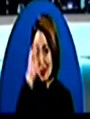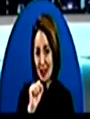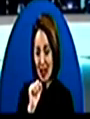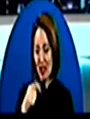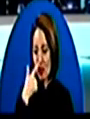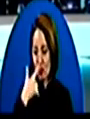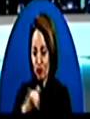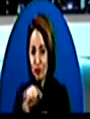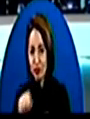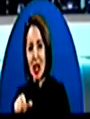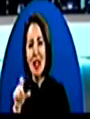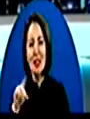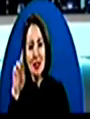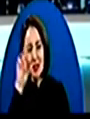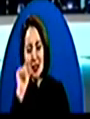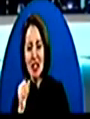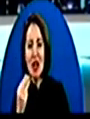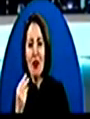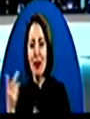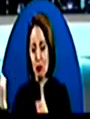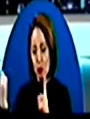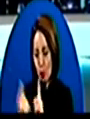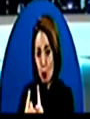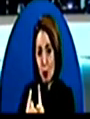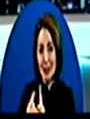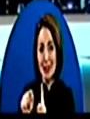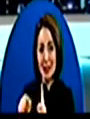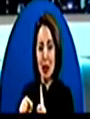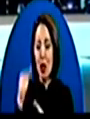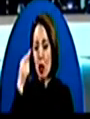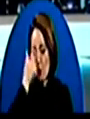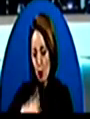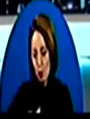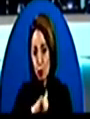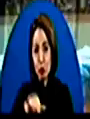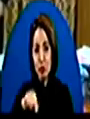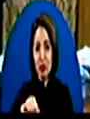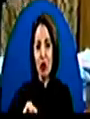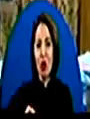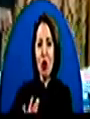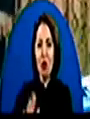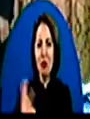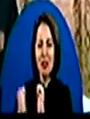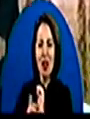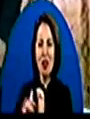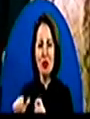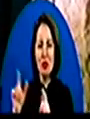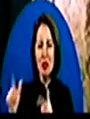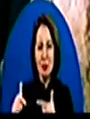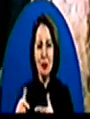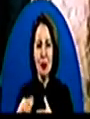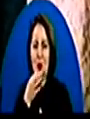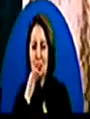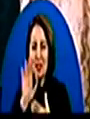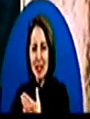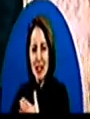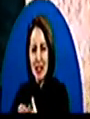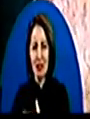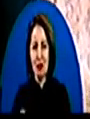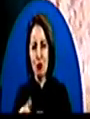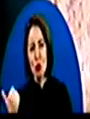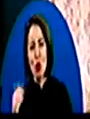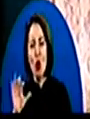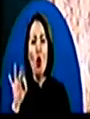Монгол Улсын Суг Альчин сайд Чан Вэйн руу хүлээн авч уулзлаа. Монгол Улсын COVID-19 салбартай тэмцэх өрдчин сэргийлэхэд хөрш орны